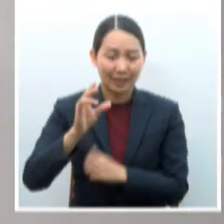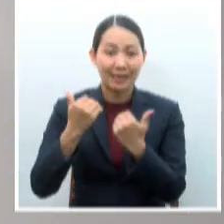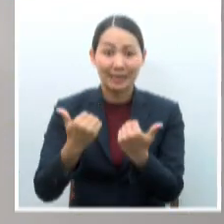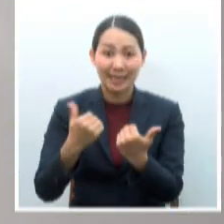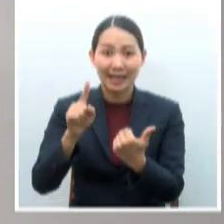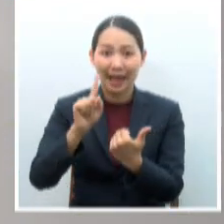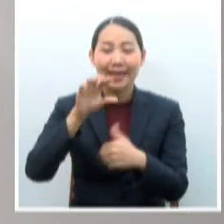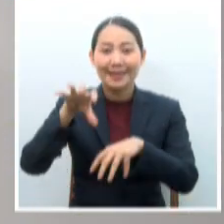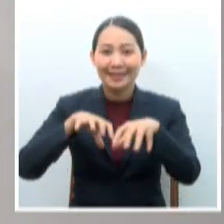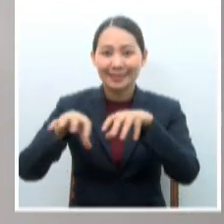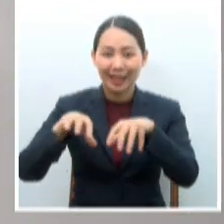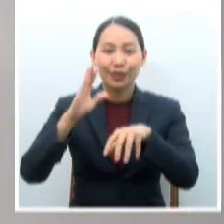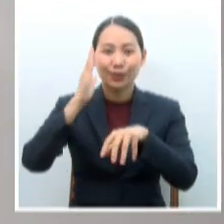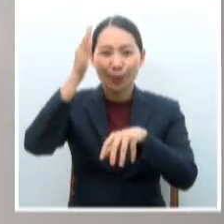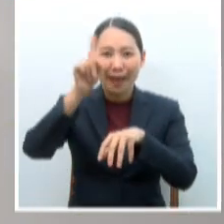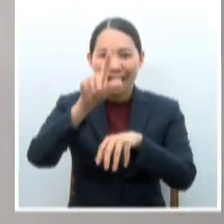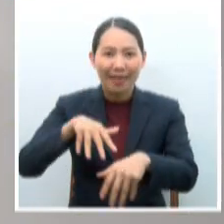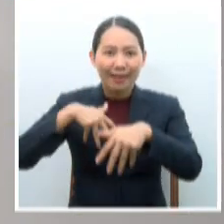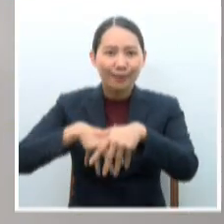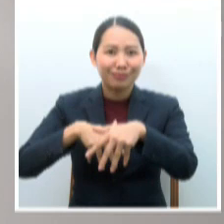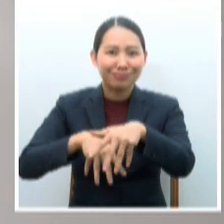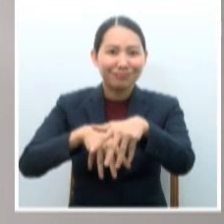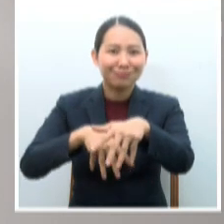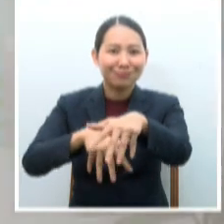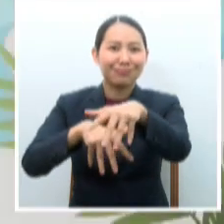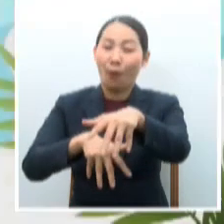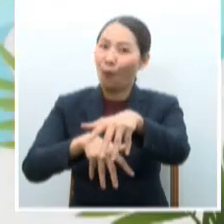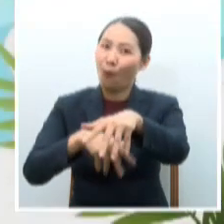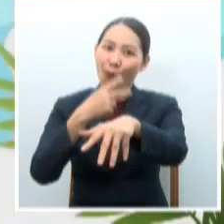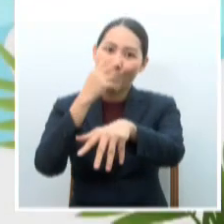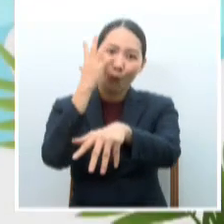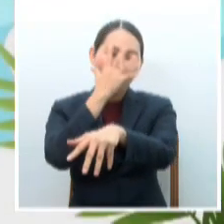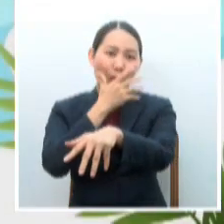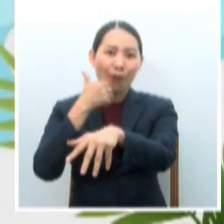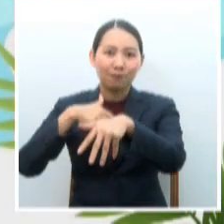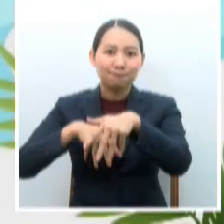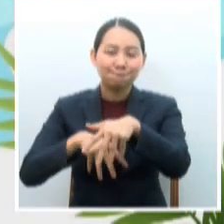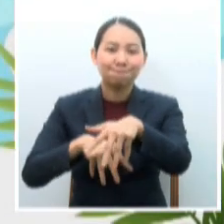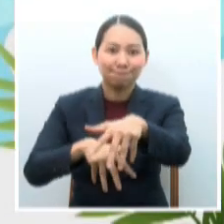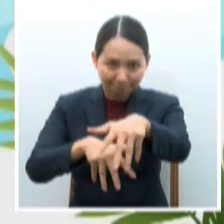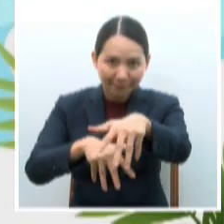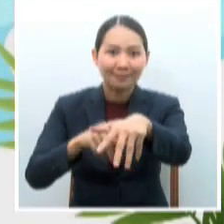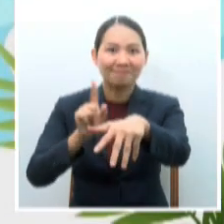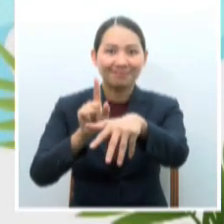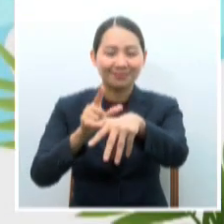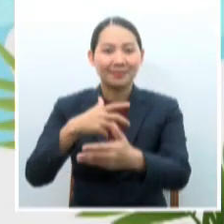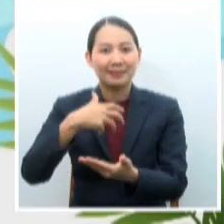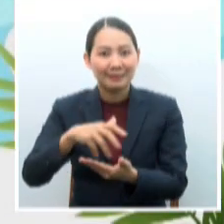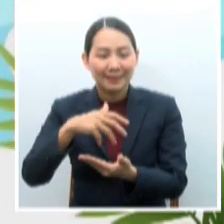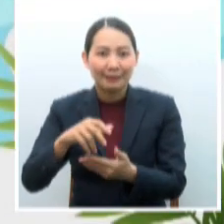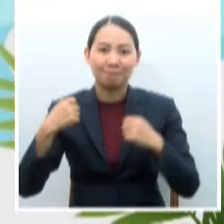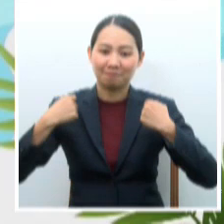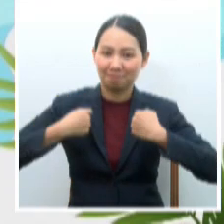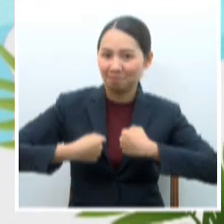ตรียมจัดขบวนพาเหรดที่ยิ่งใหญ่ตระการตามากๆเลยพร้อมนำเสนอนะคะความวิจิตรการตาสะท้อนอั